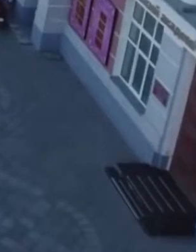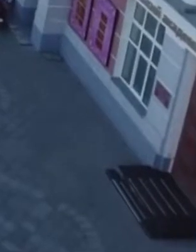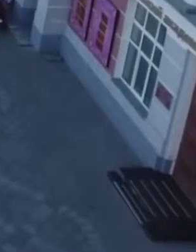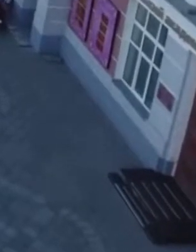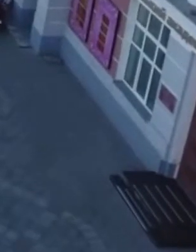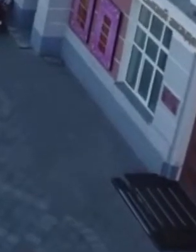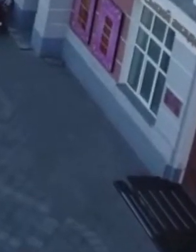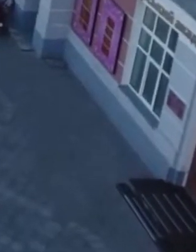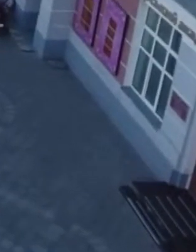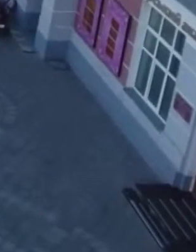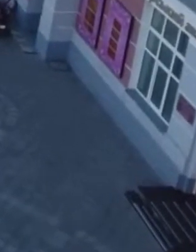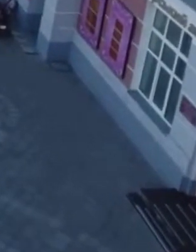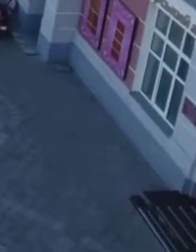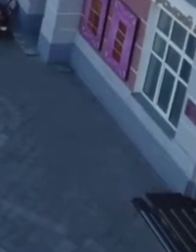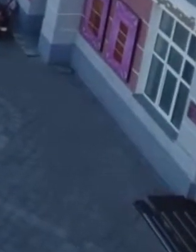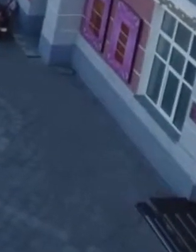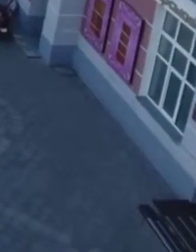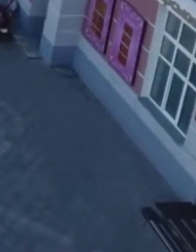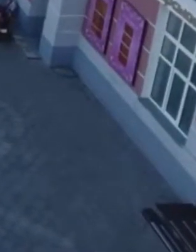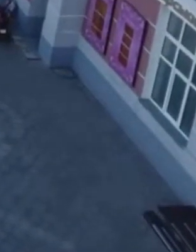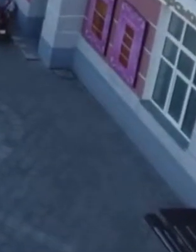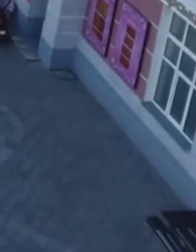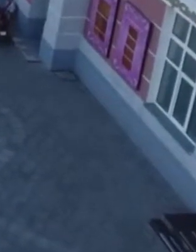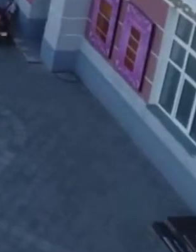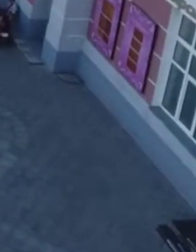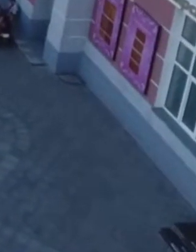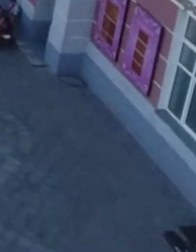із позначкою плюс. У Житомирі вночі очікується від 13 до